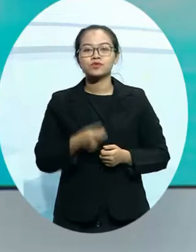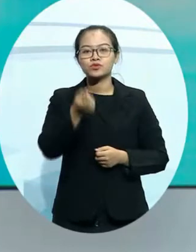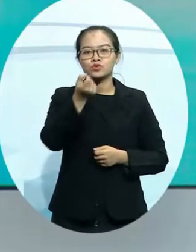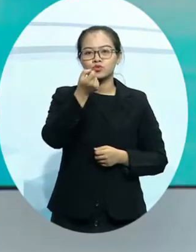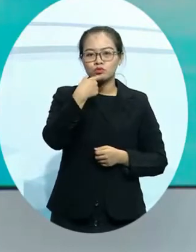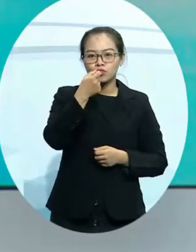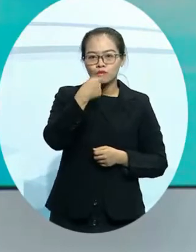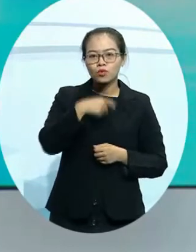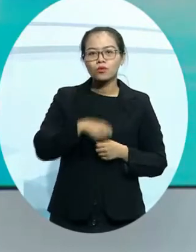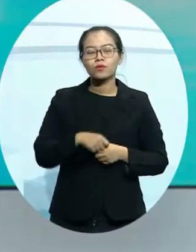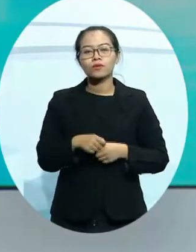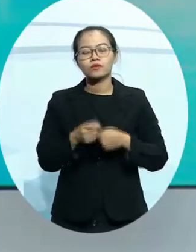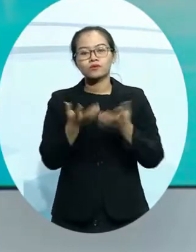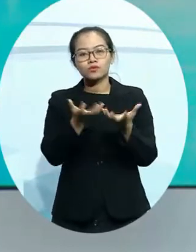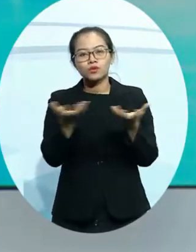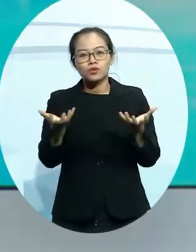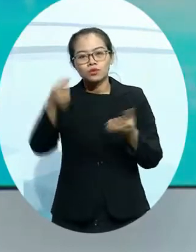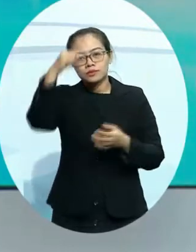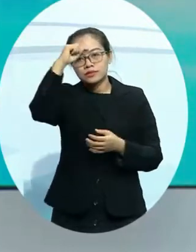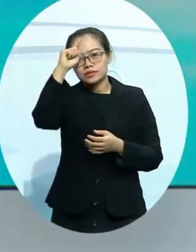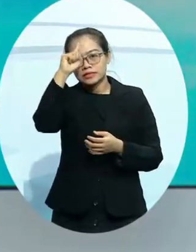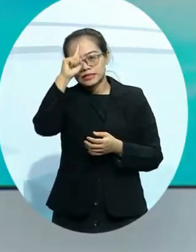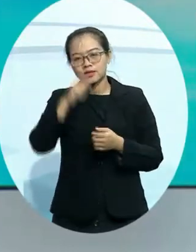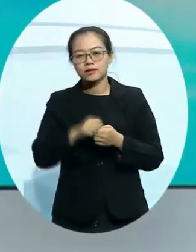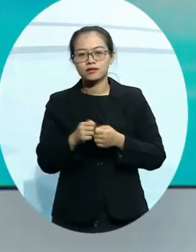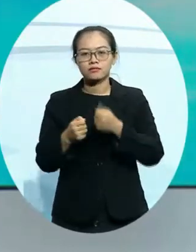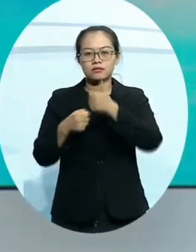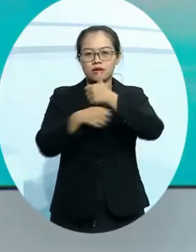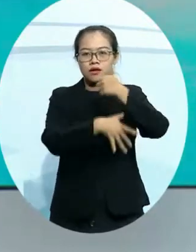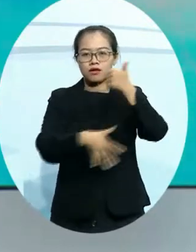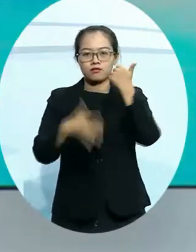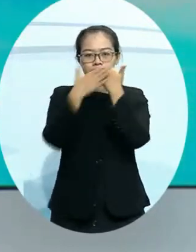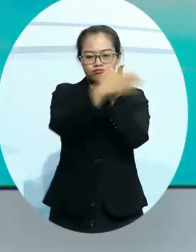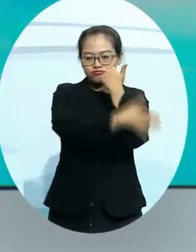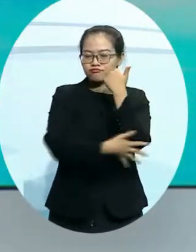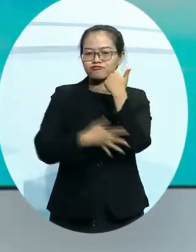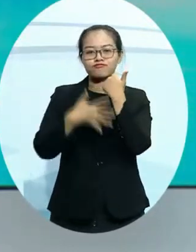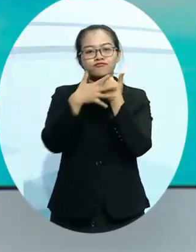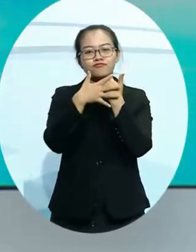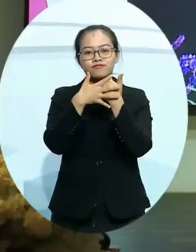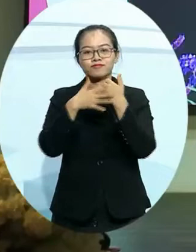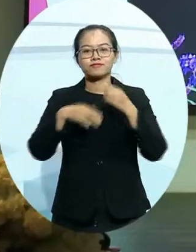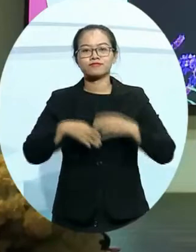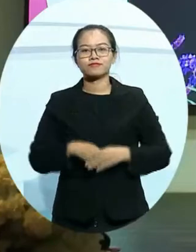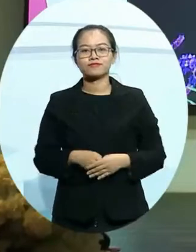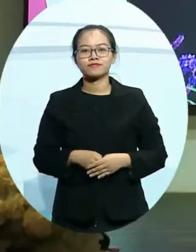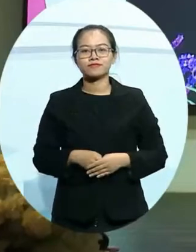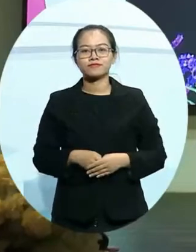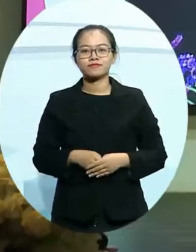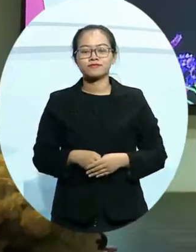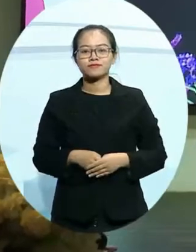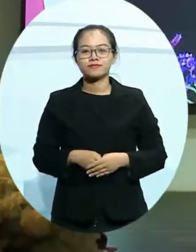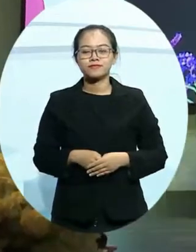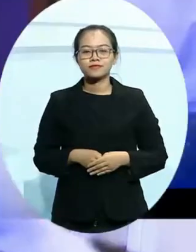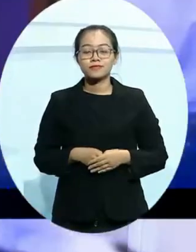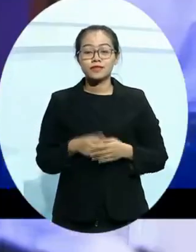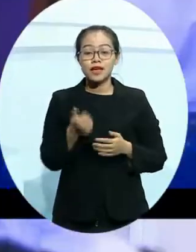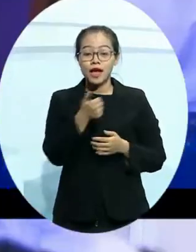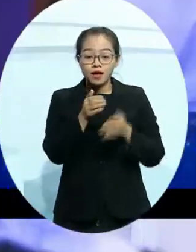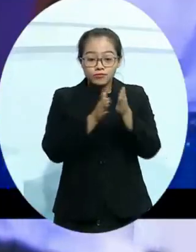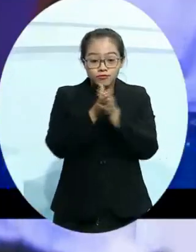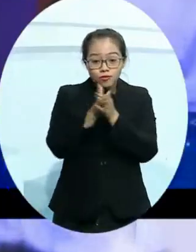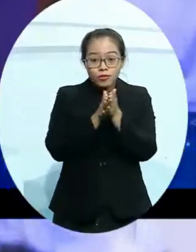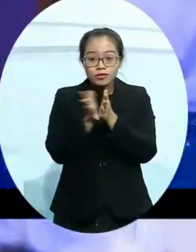sản phẩm dược phẩm và thiết bị y tế với hệ thống đại lý lớn toàn quốc. Sự kiện thu hút sự quan tâm của